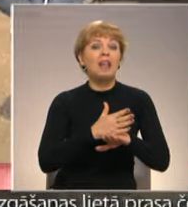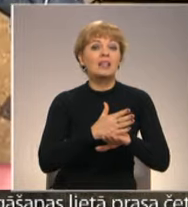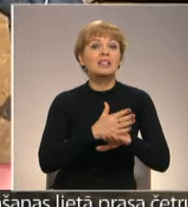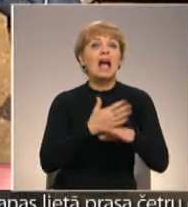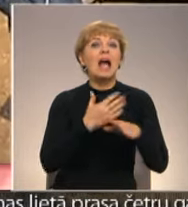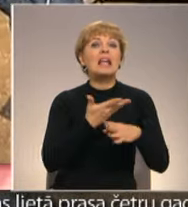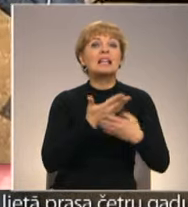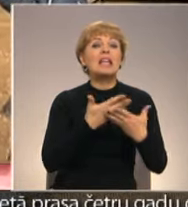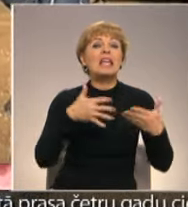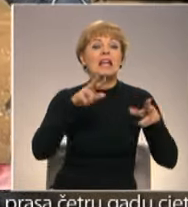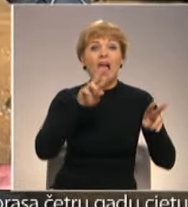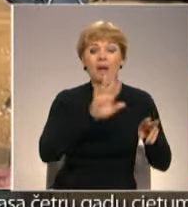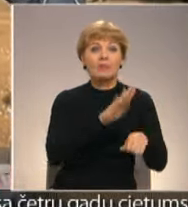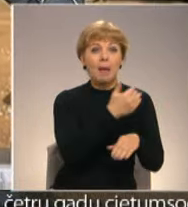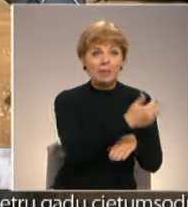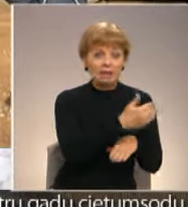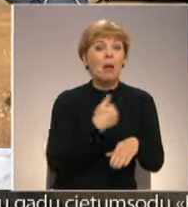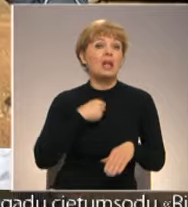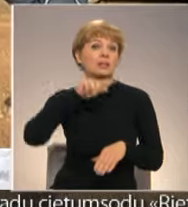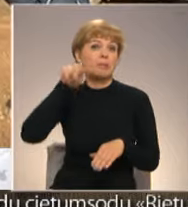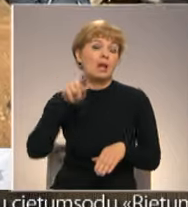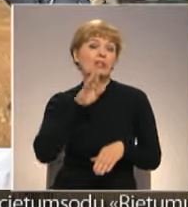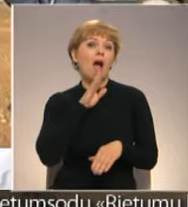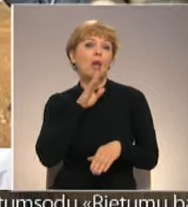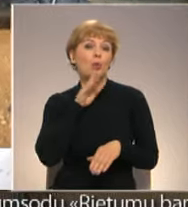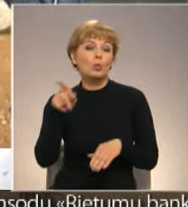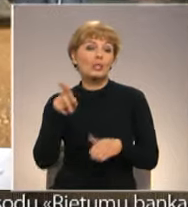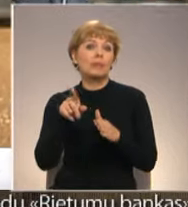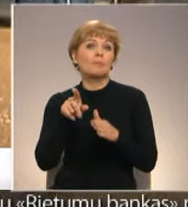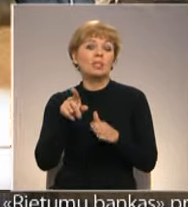ir Alūksnes Latvenergo priekšnieka vietnieks.